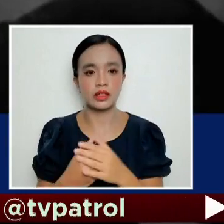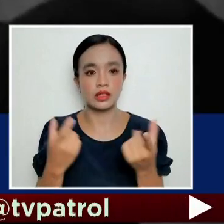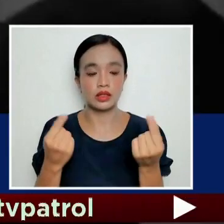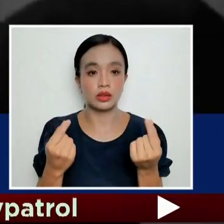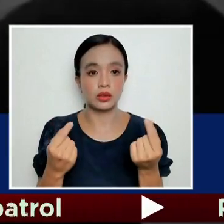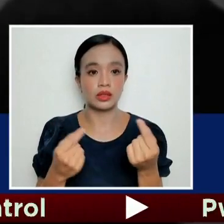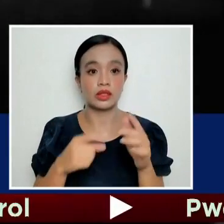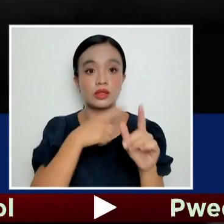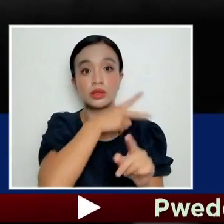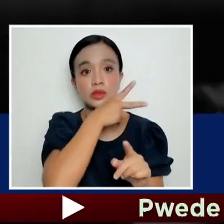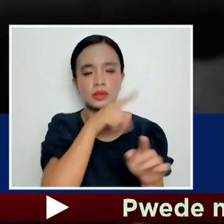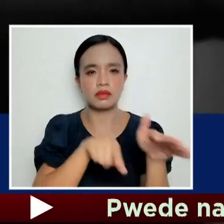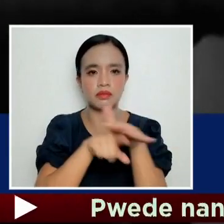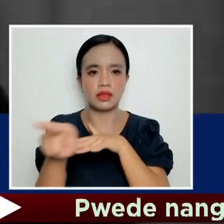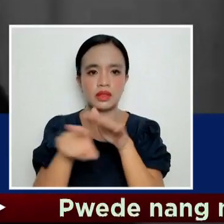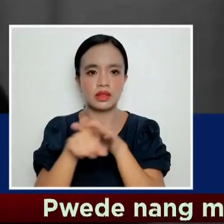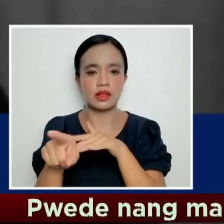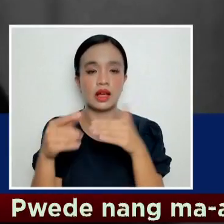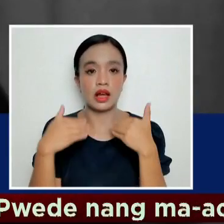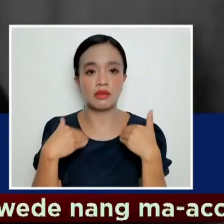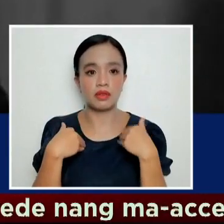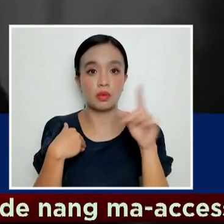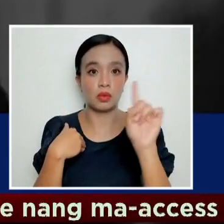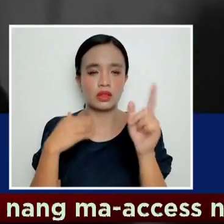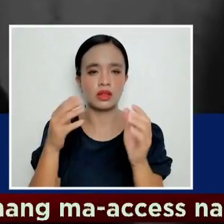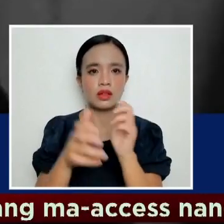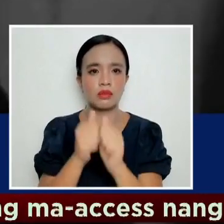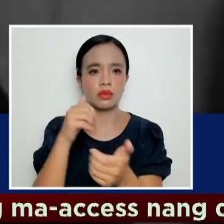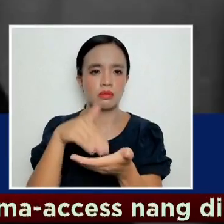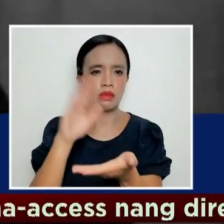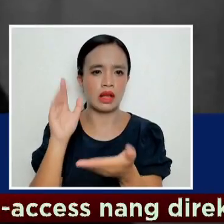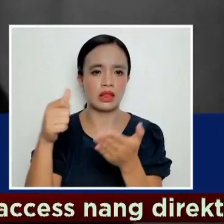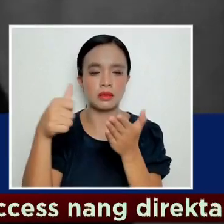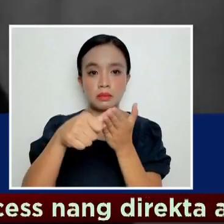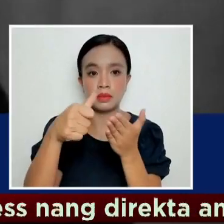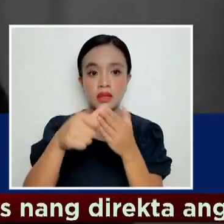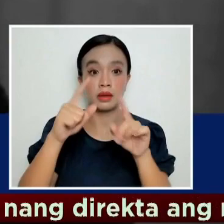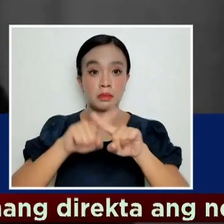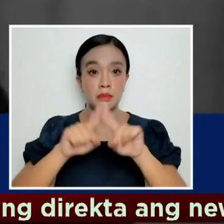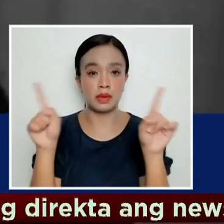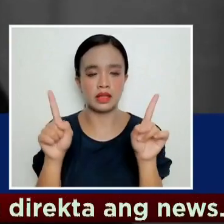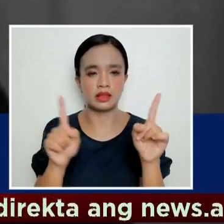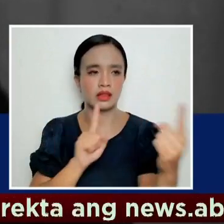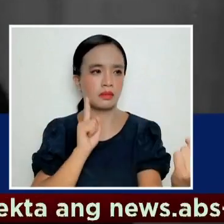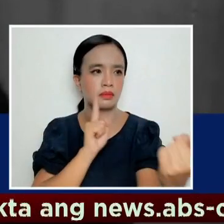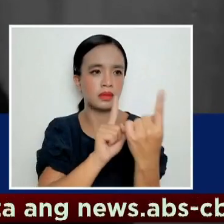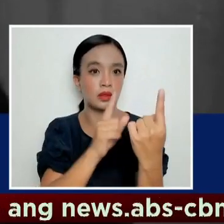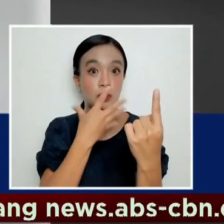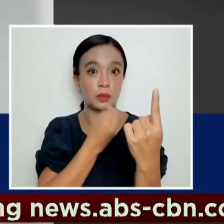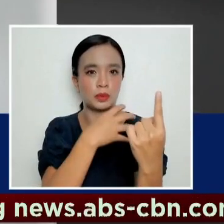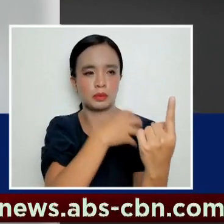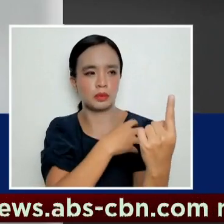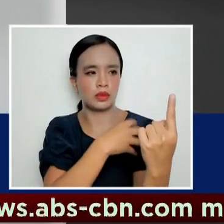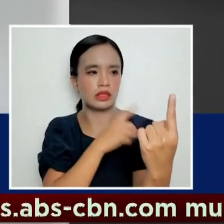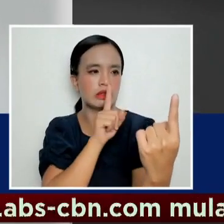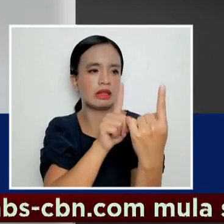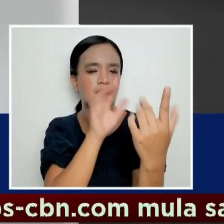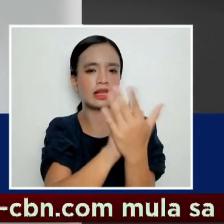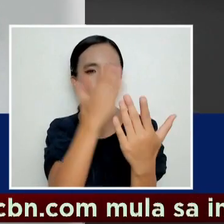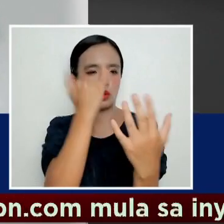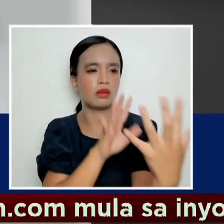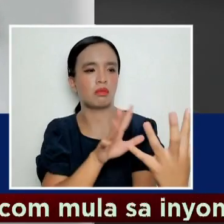tumakas ang suspect, bit-bit ang isang mamahaling speaker. Pero nakasalubong nito ang mga rumorondang pulis kaya siya